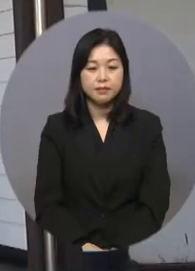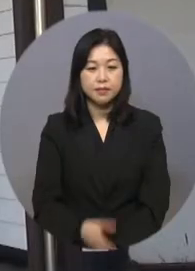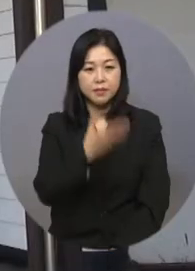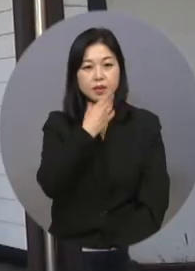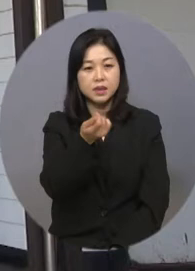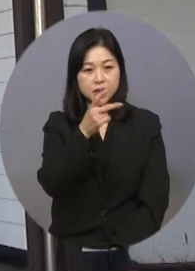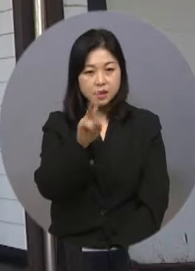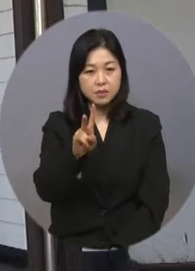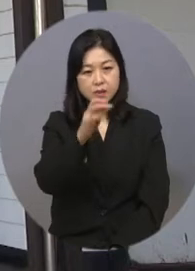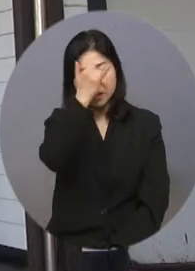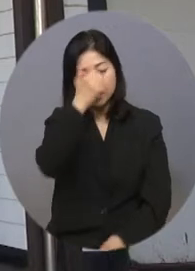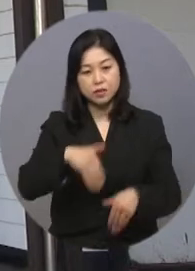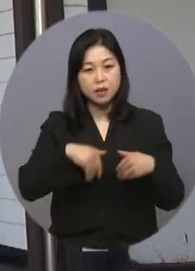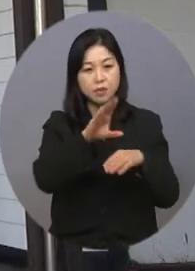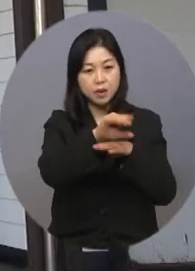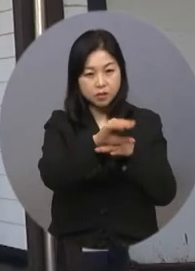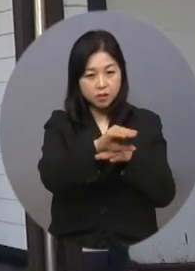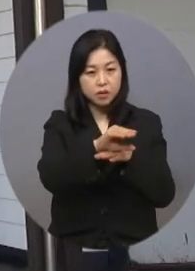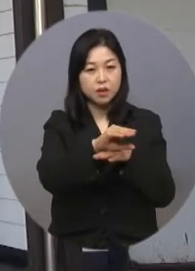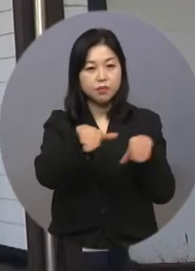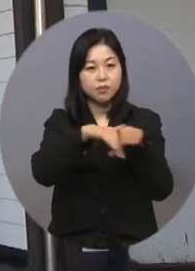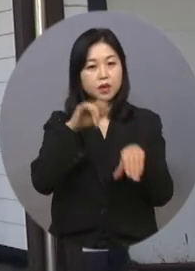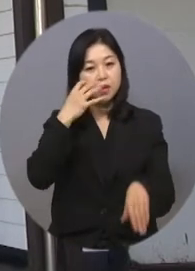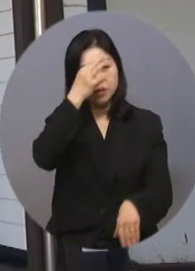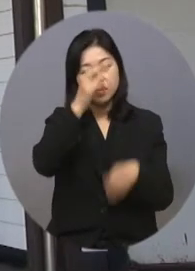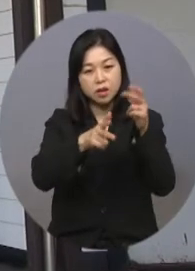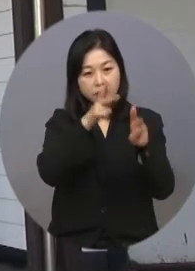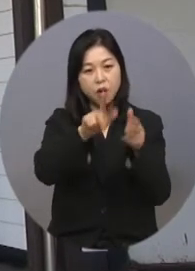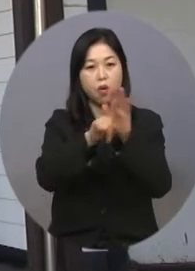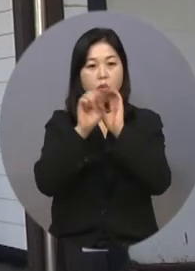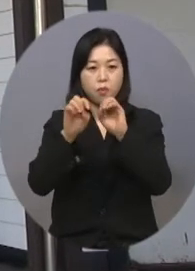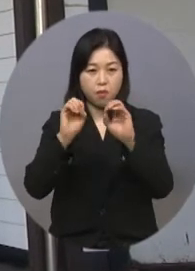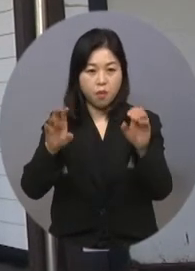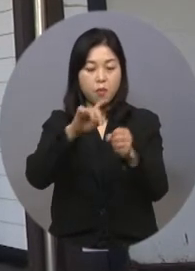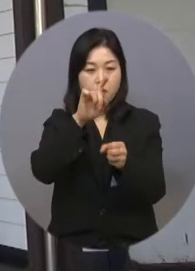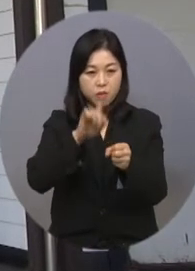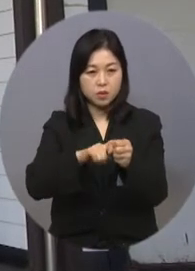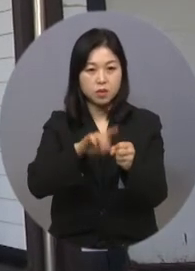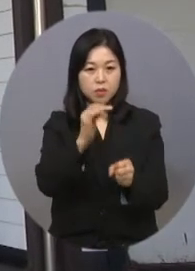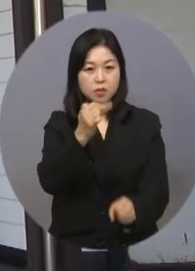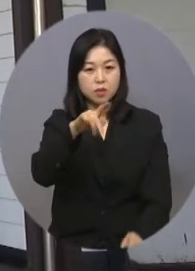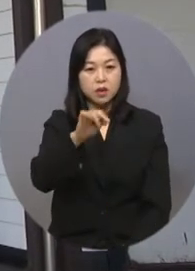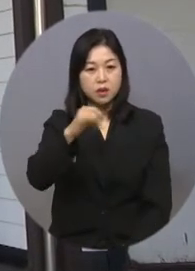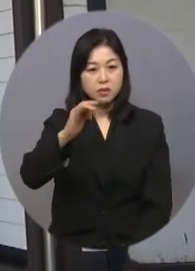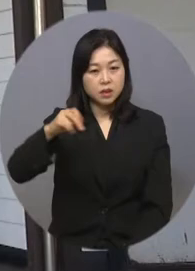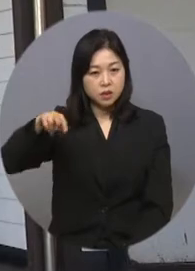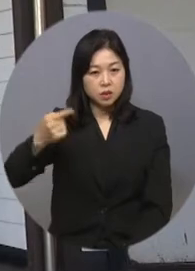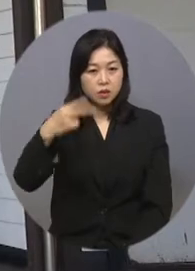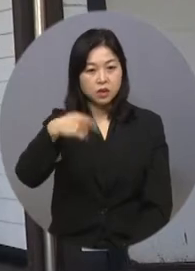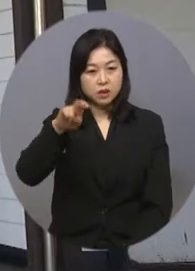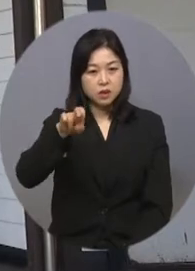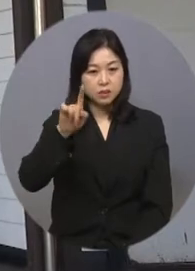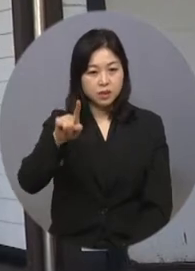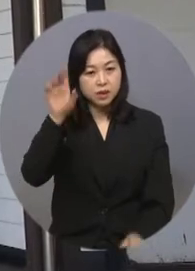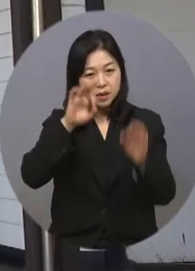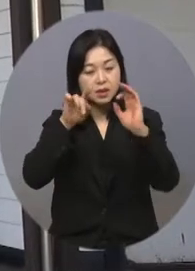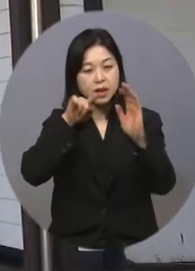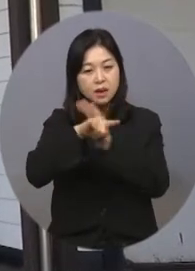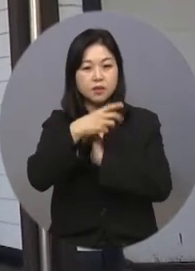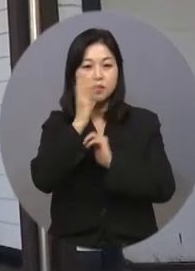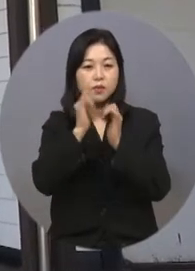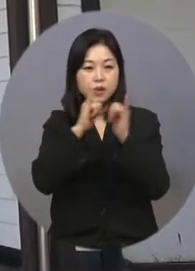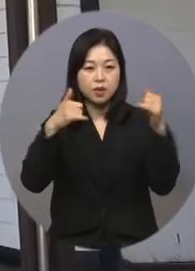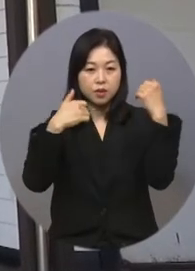복지TV 충남방송의 문화예술사업단 홍보 차원에서 보령 삽시도에서 2021 찾아가는 어르신 공연 보령